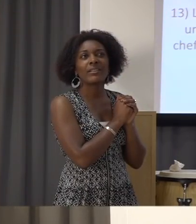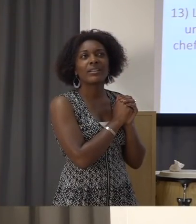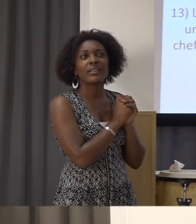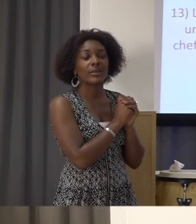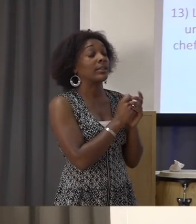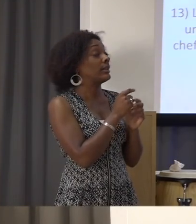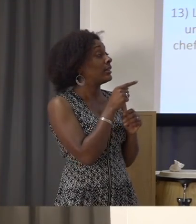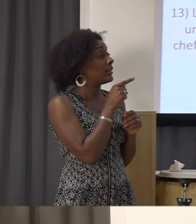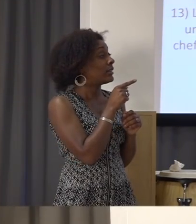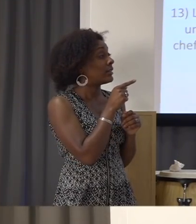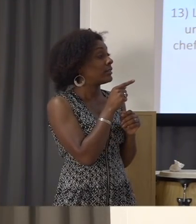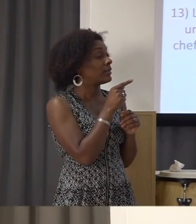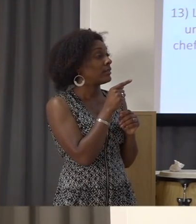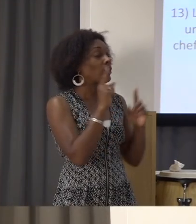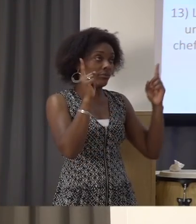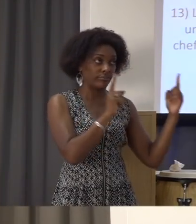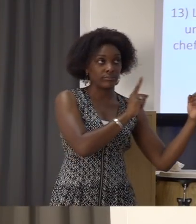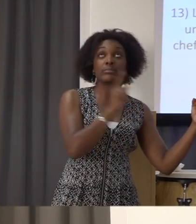Demande-le, soit dans les lieux